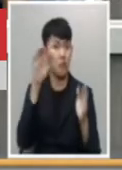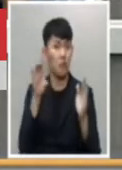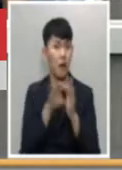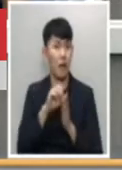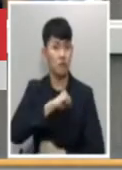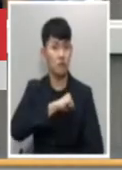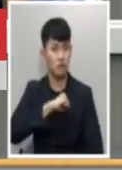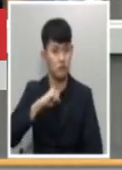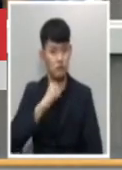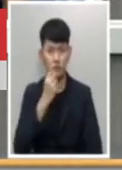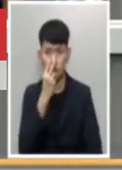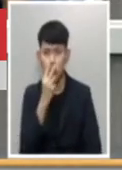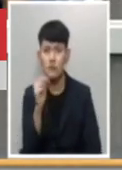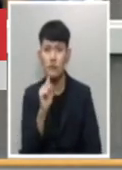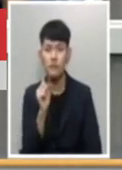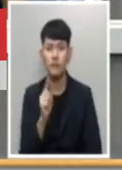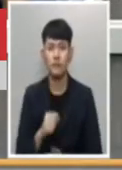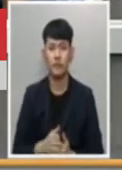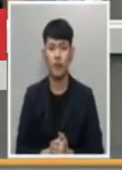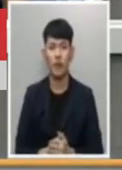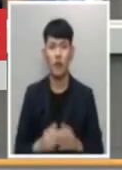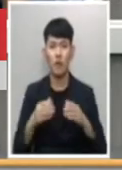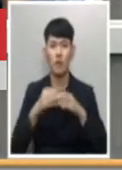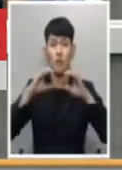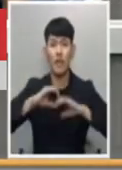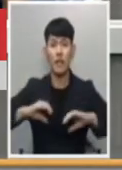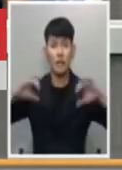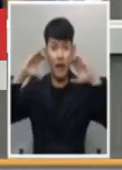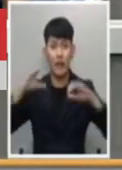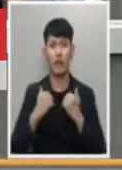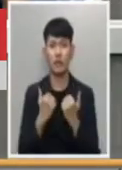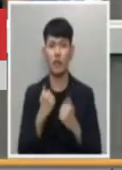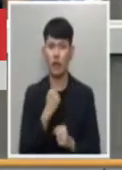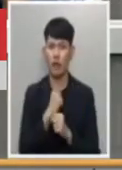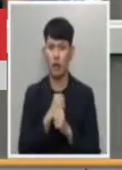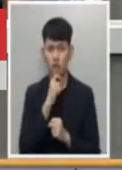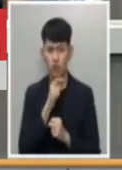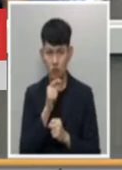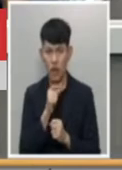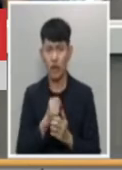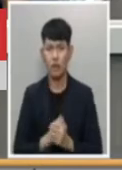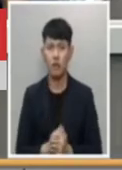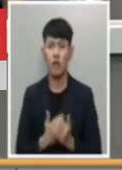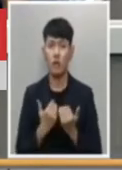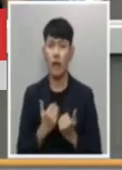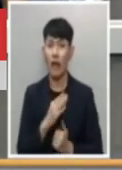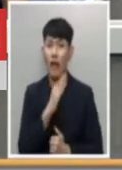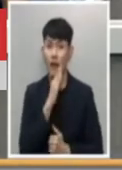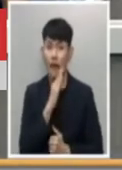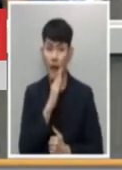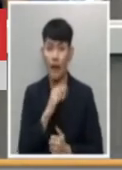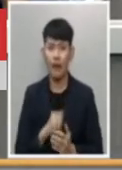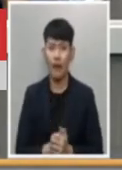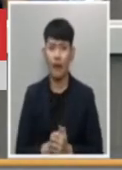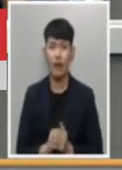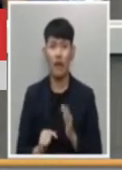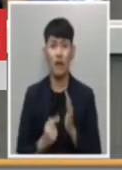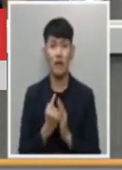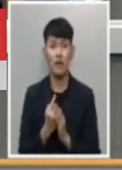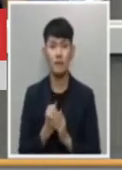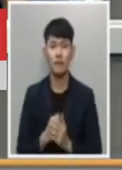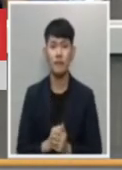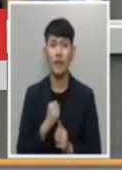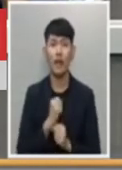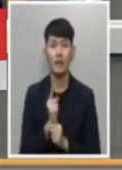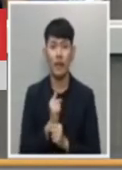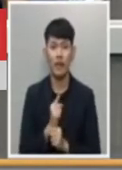ขวามือก็คือรัฐบาลที่กำลังทำอยู่ในขณะนี้ครับคือท่านลดน้ำที่ยอดไม้ครับ